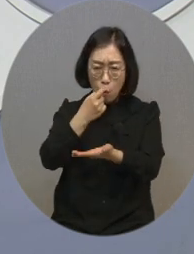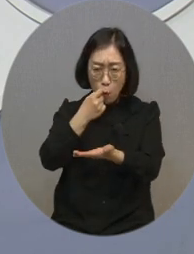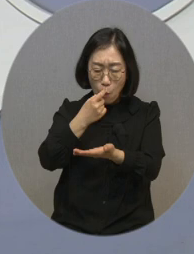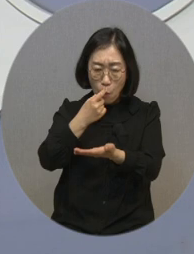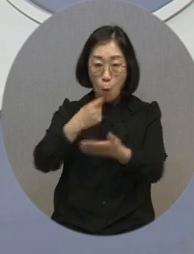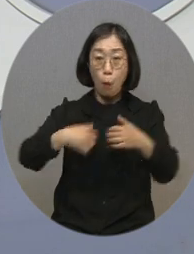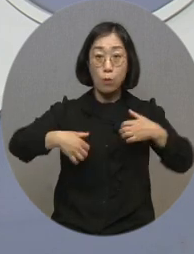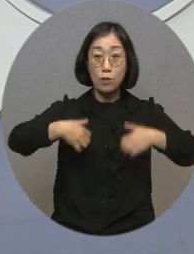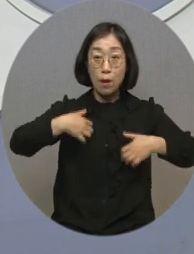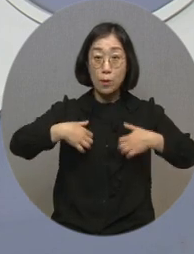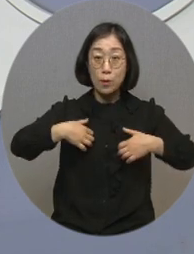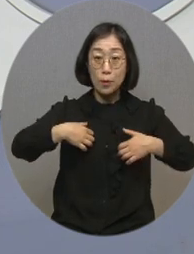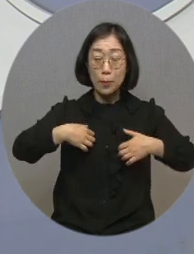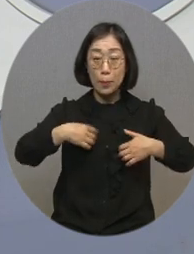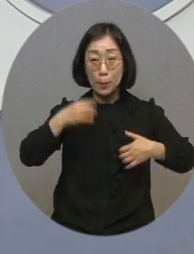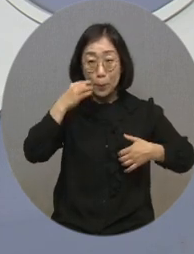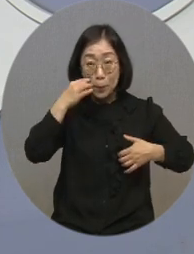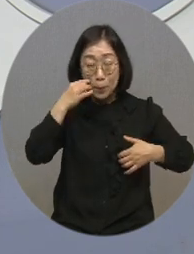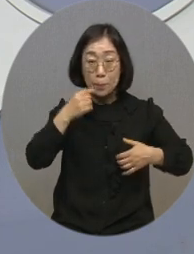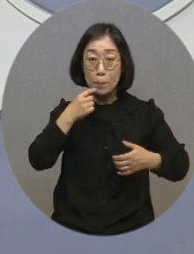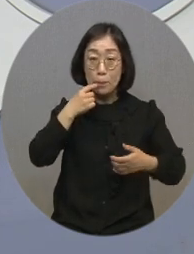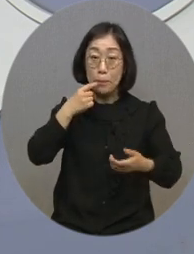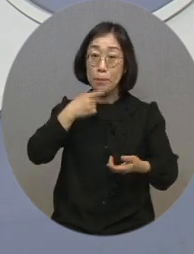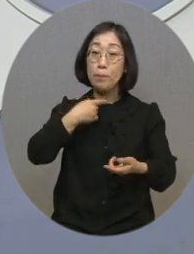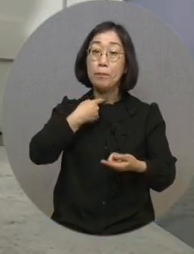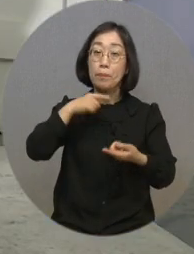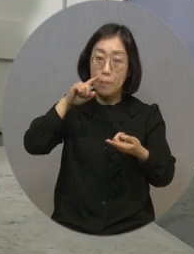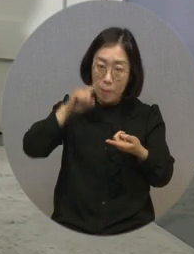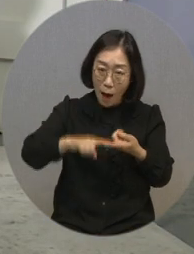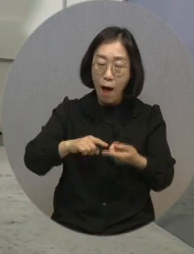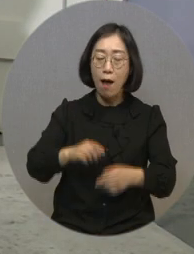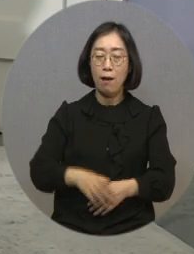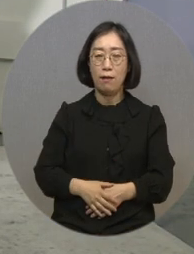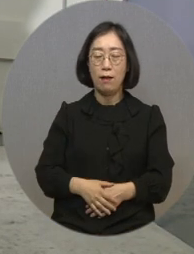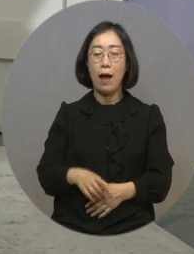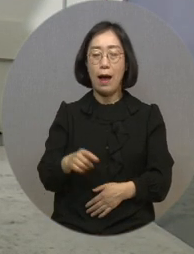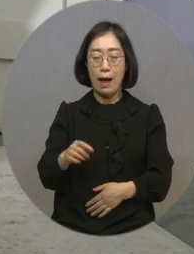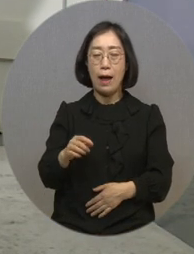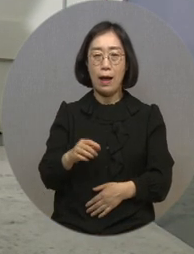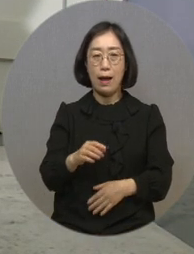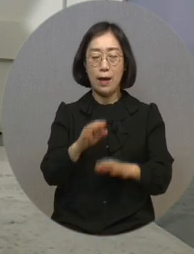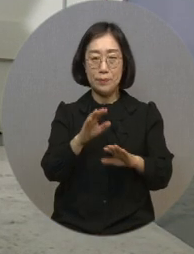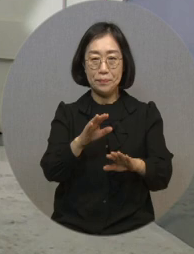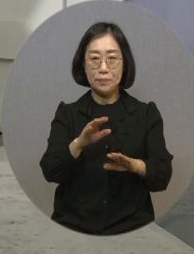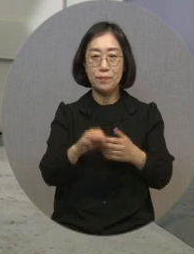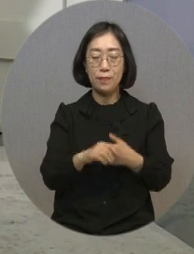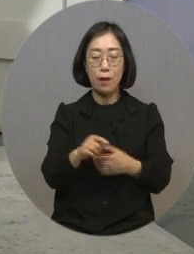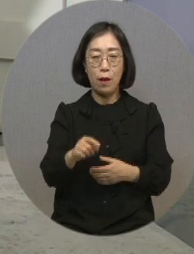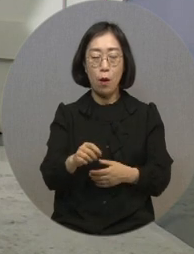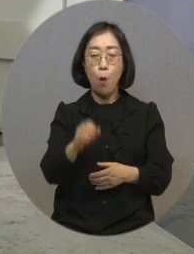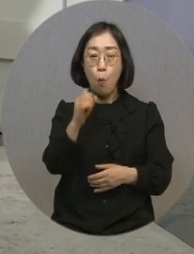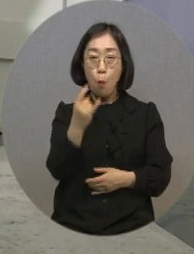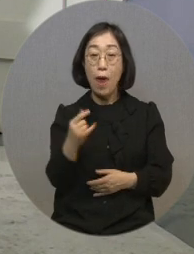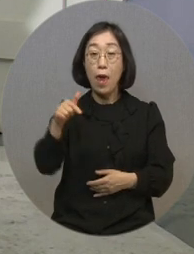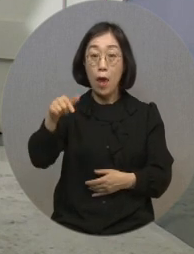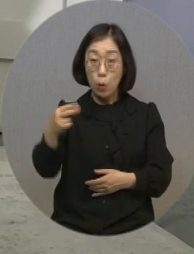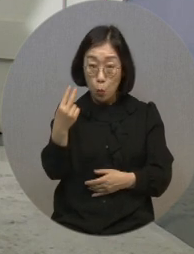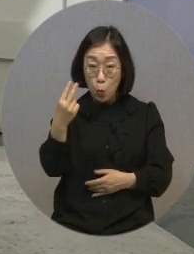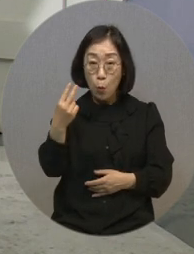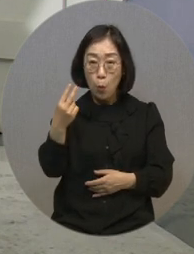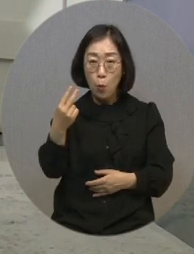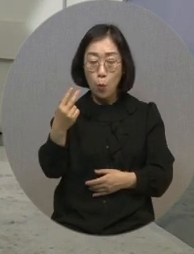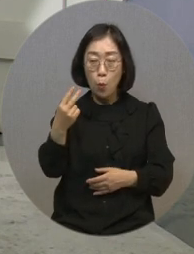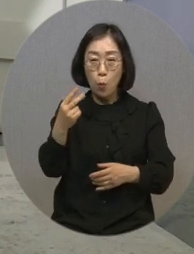하다 보니까는 지금 이 자리에 있게 된 것 같습니다. 아, 그러니까 이제 정리를 하자면은 외교학과에 진학을